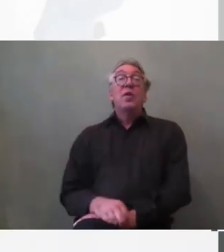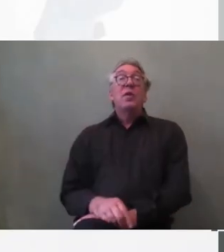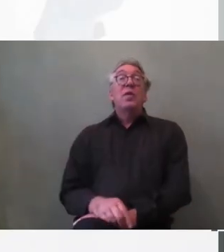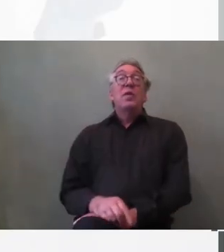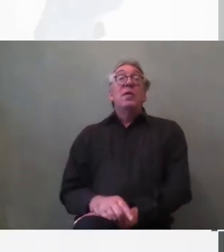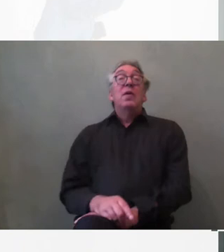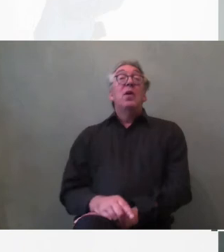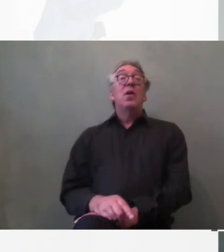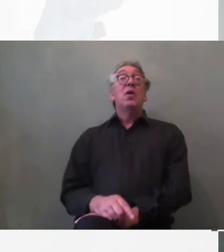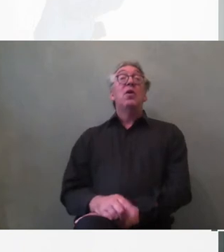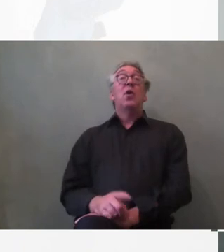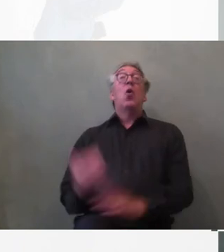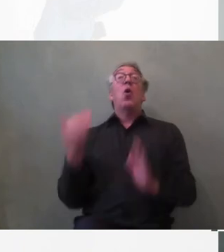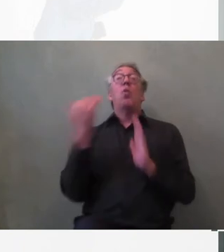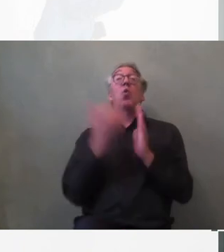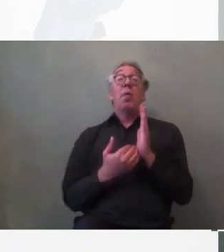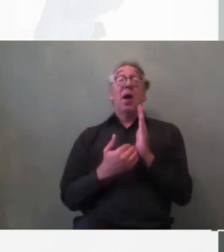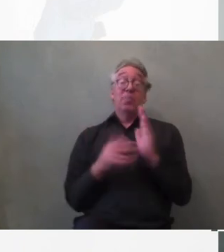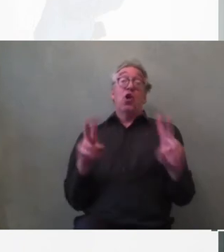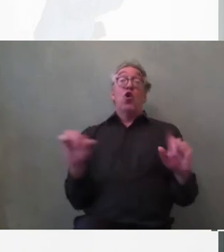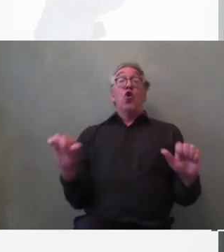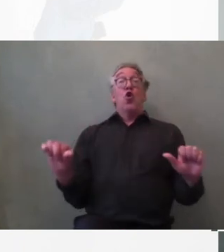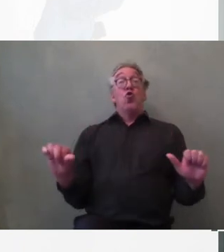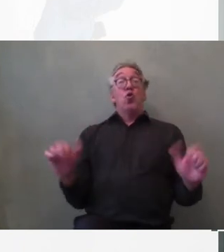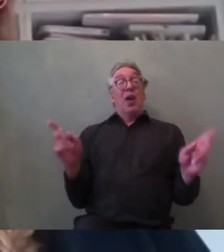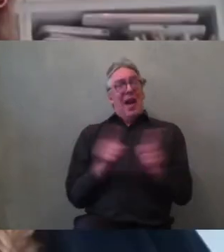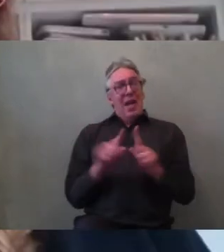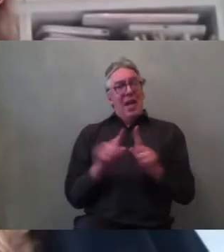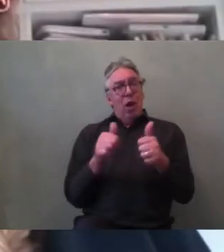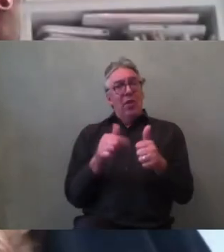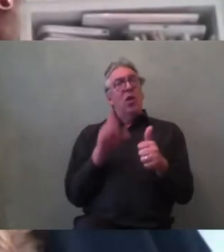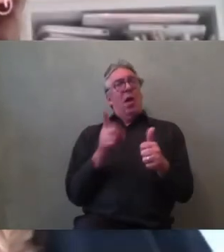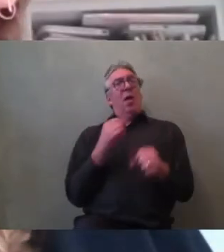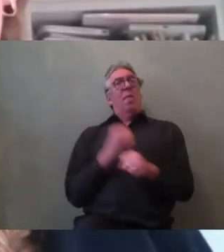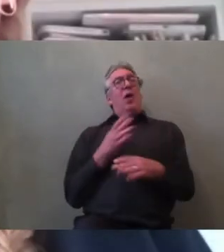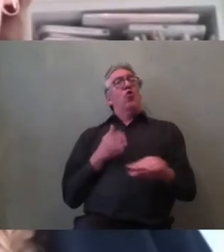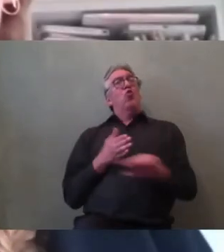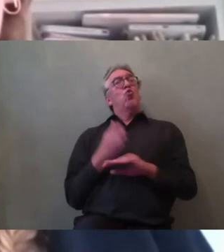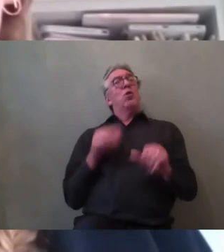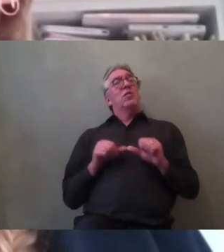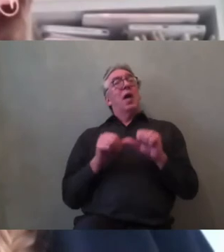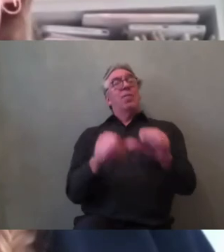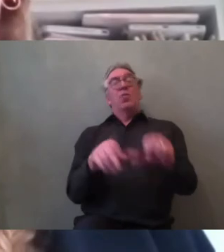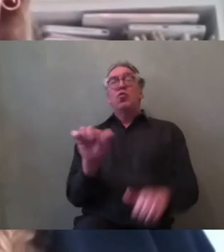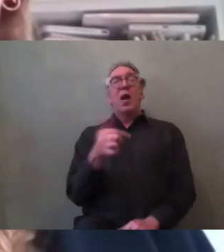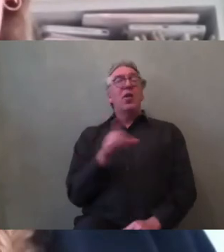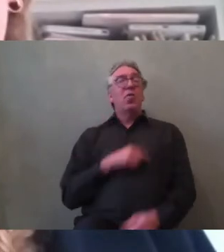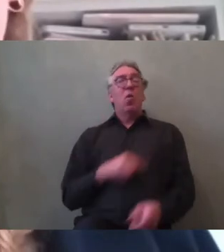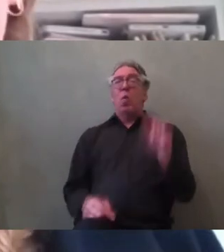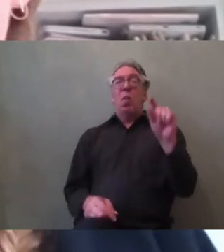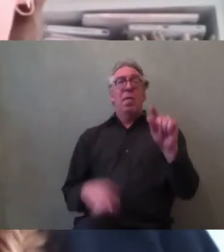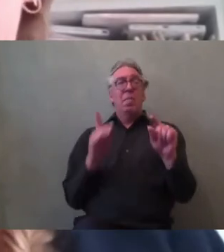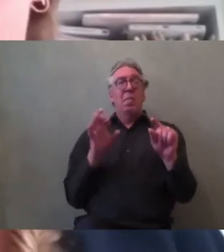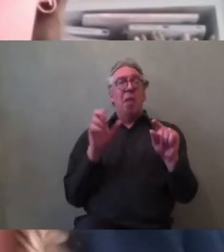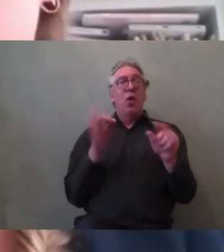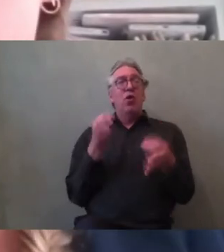Programma, begin klein, maar maak het duurzaam. Ja, start gewoon met een pilot, start met een klein project en